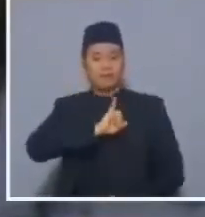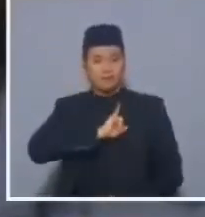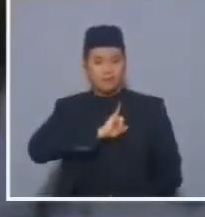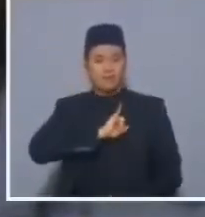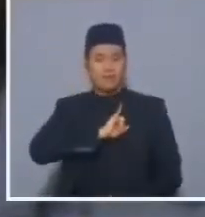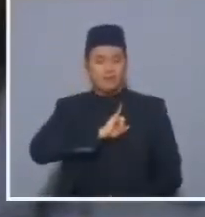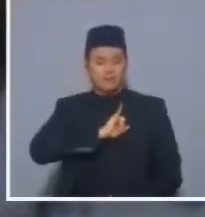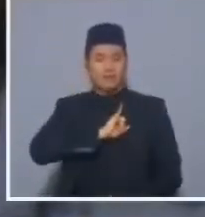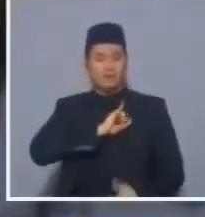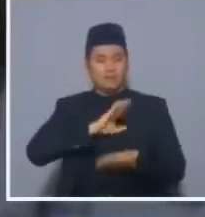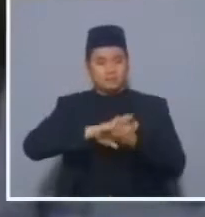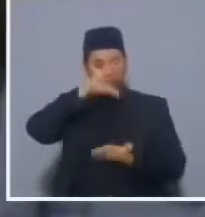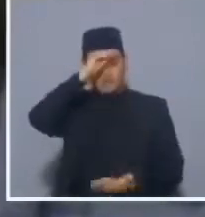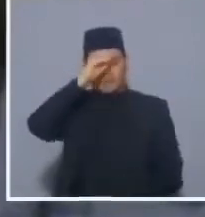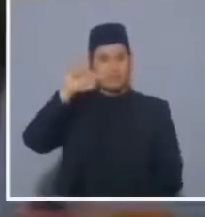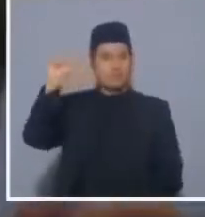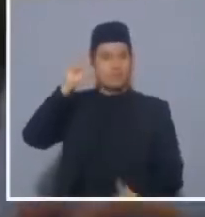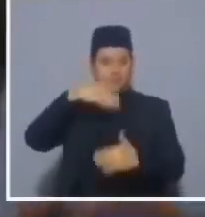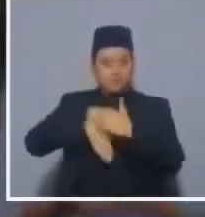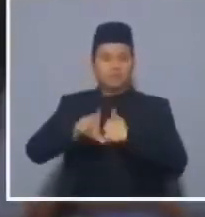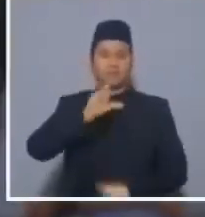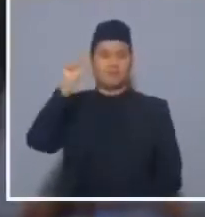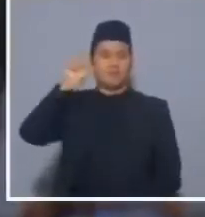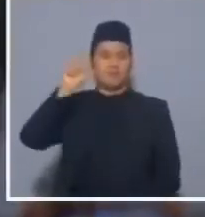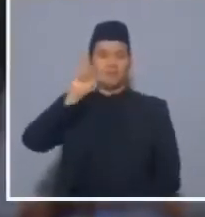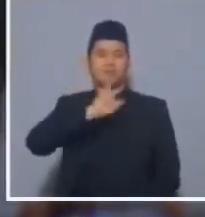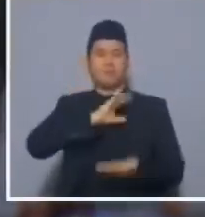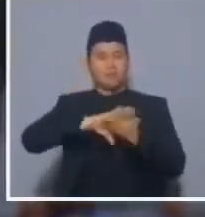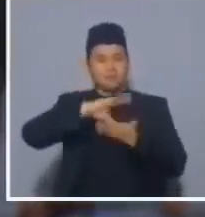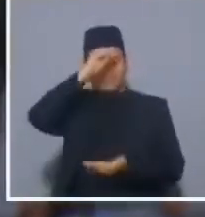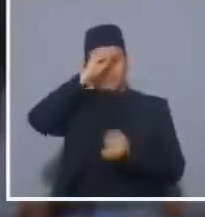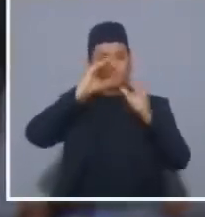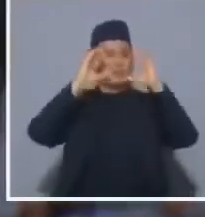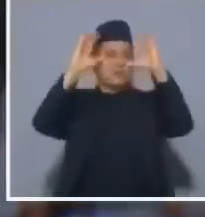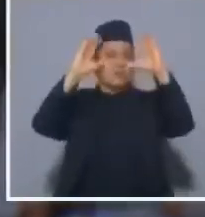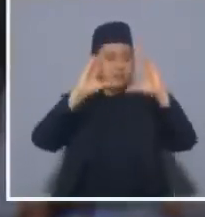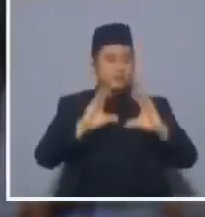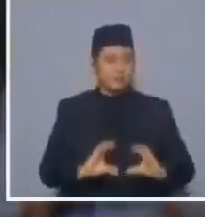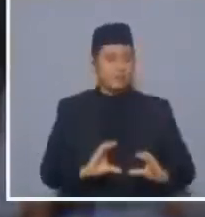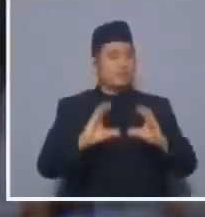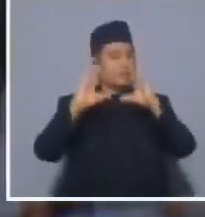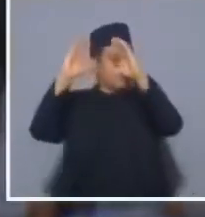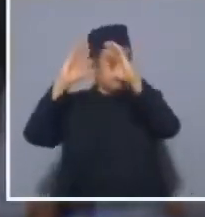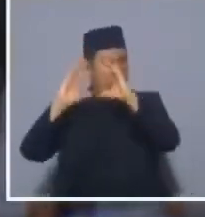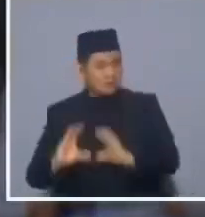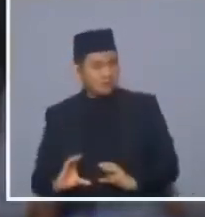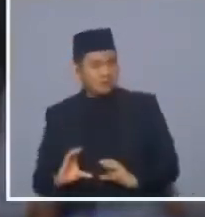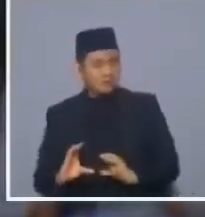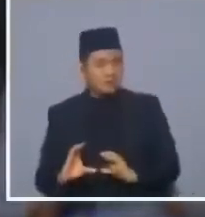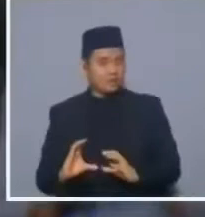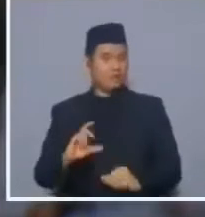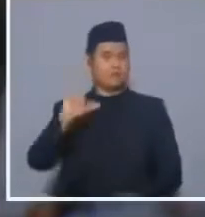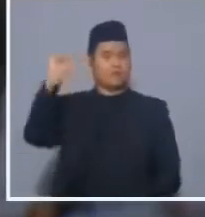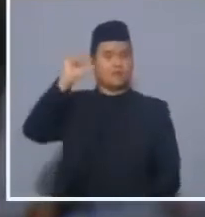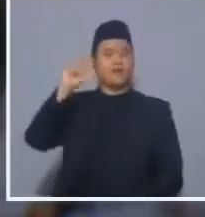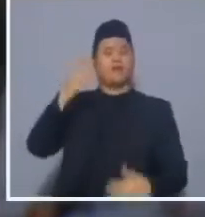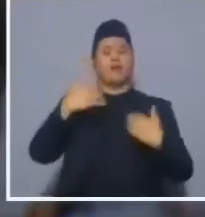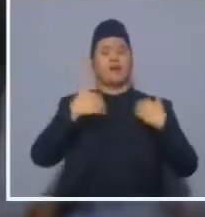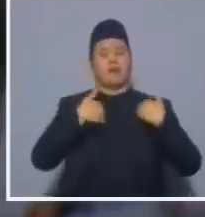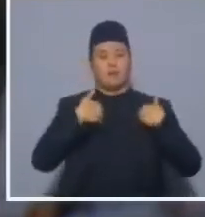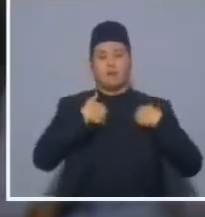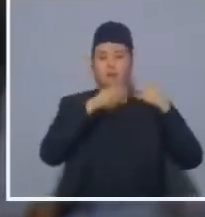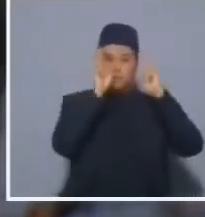saya diajar adalah metodologi dalam beragama. Ada ustaz yang kita belajar mengaji, dia memang pandai